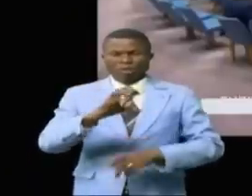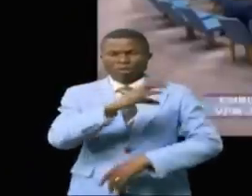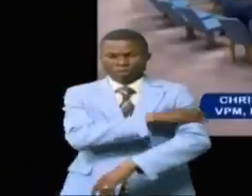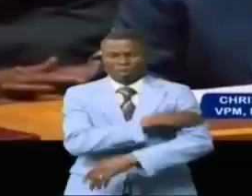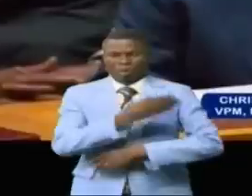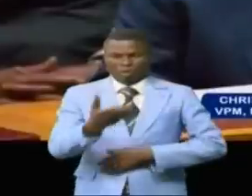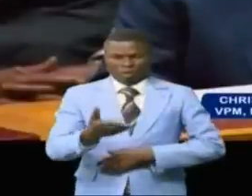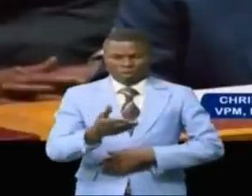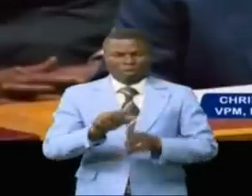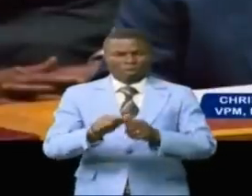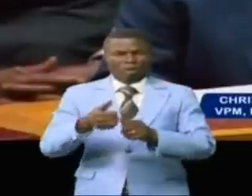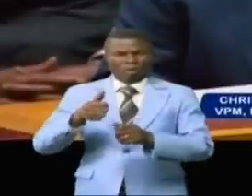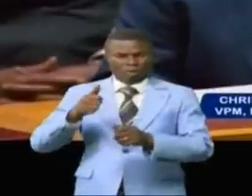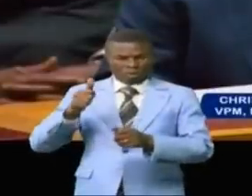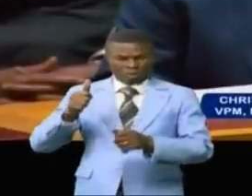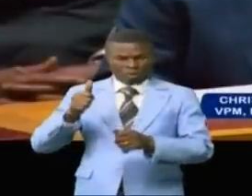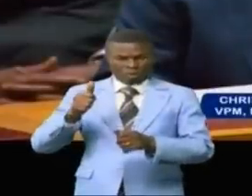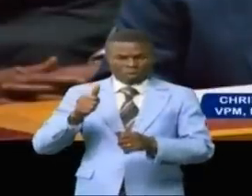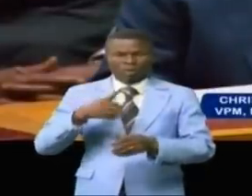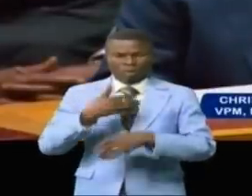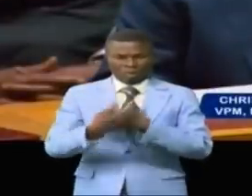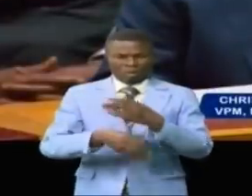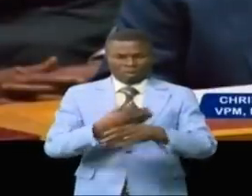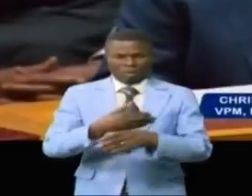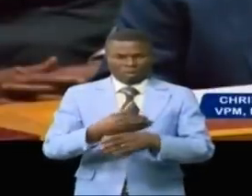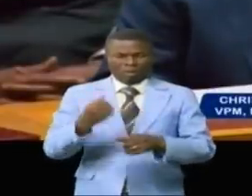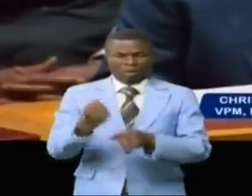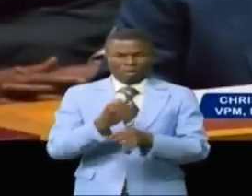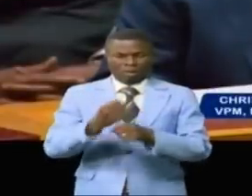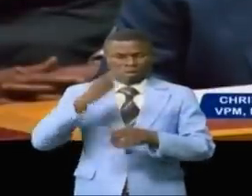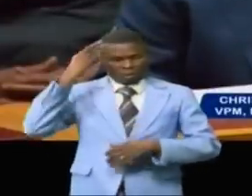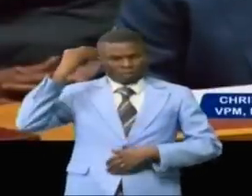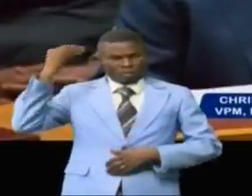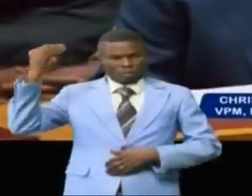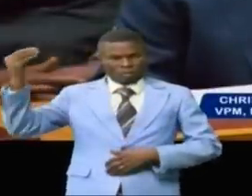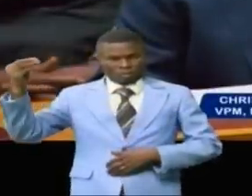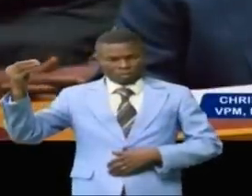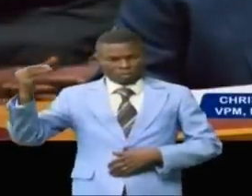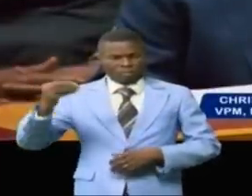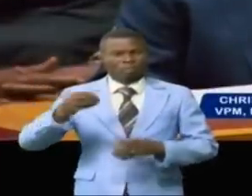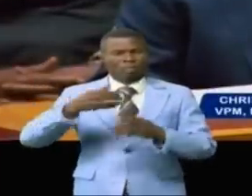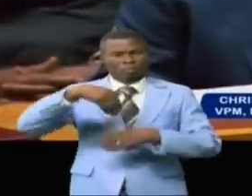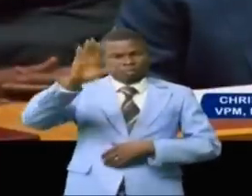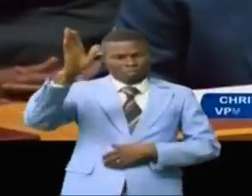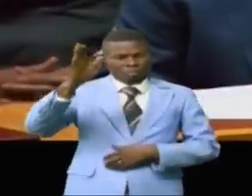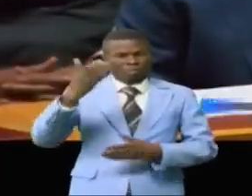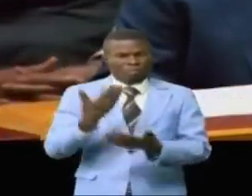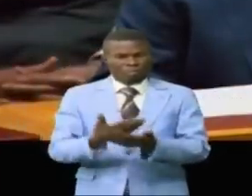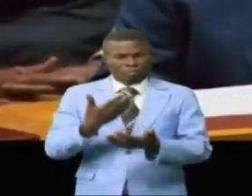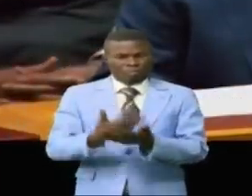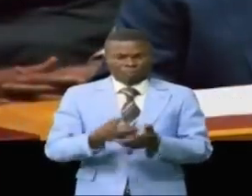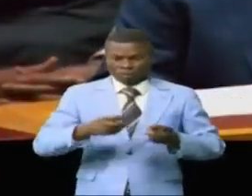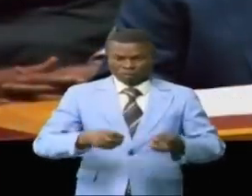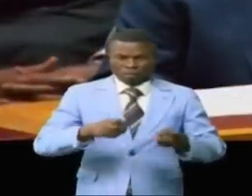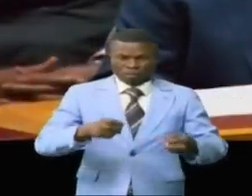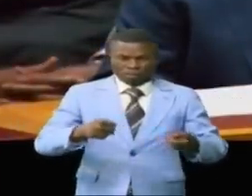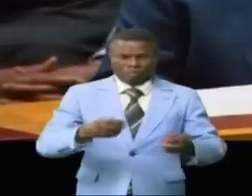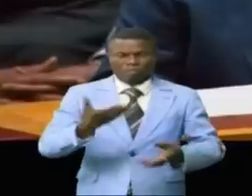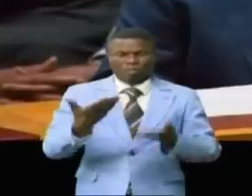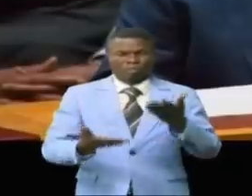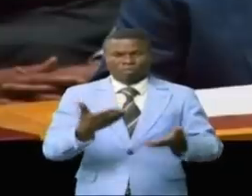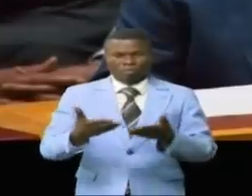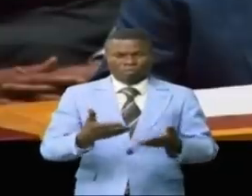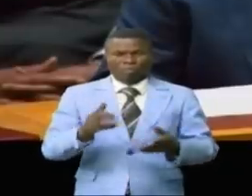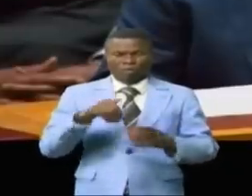et éviter de reproduire les tristes expériences d'un retrait précipité, forcé et parfois dans